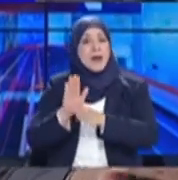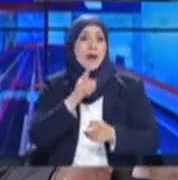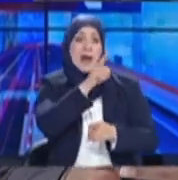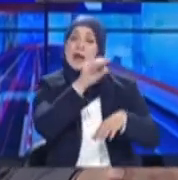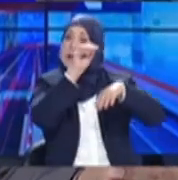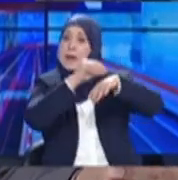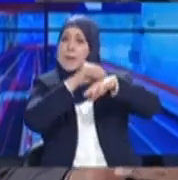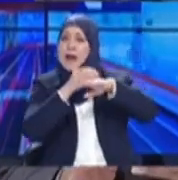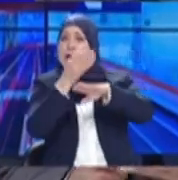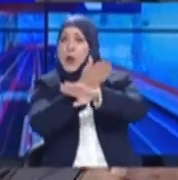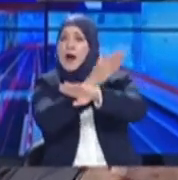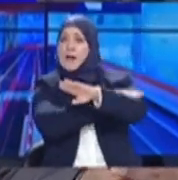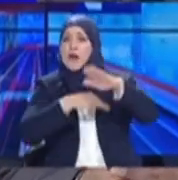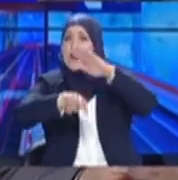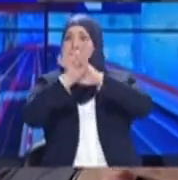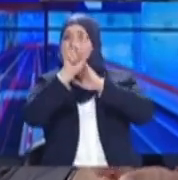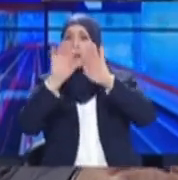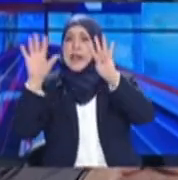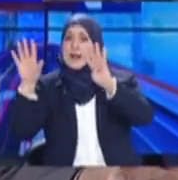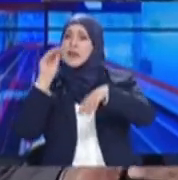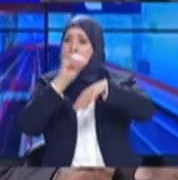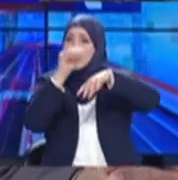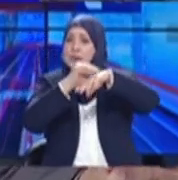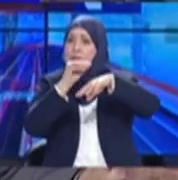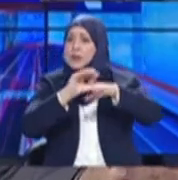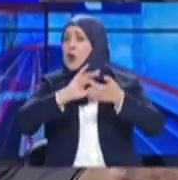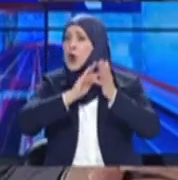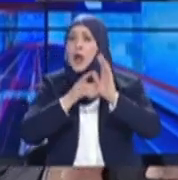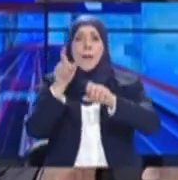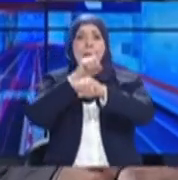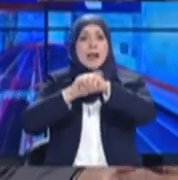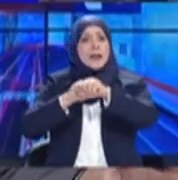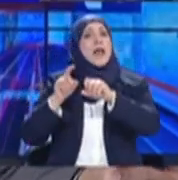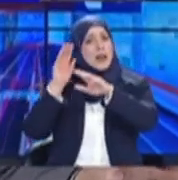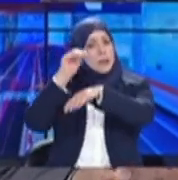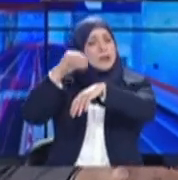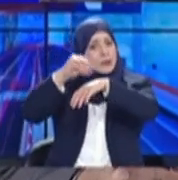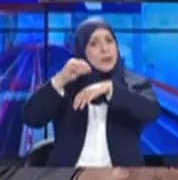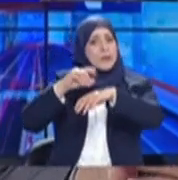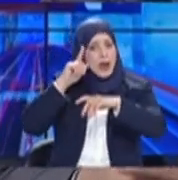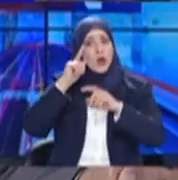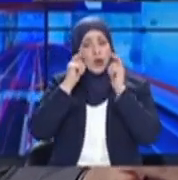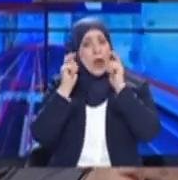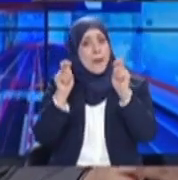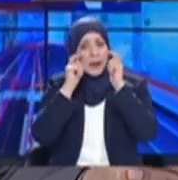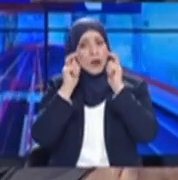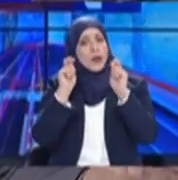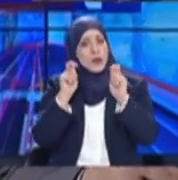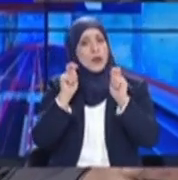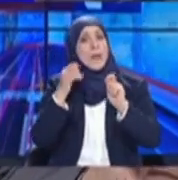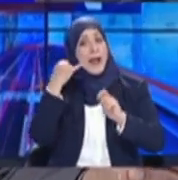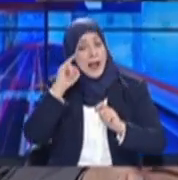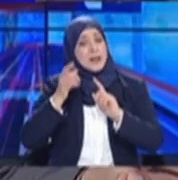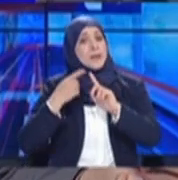وكنا نبداها السلطه الاشراف البلديات لاهميه ها الموضوع هذا اه لو كان كانت